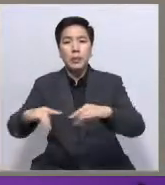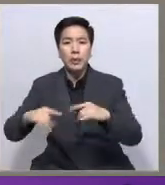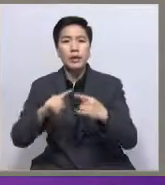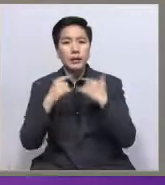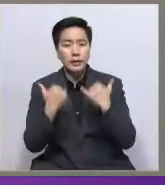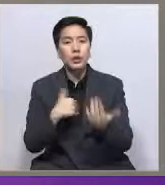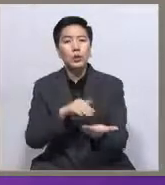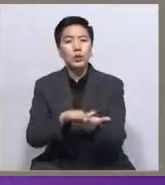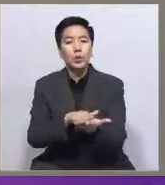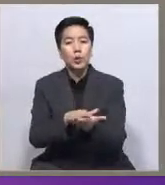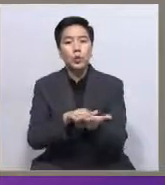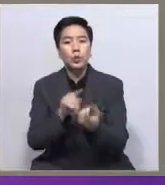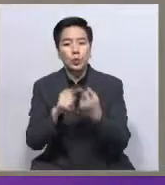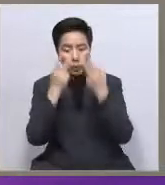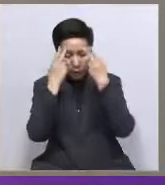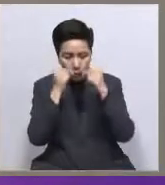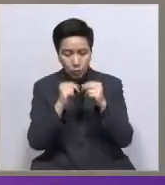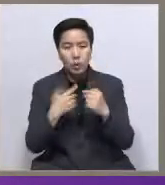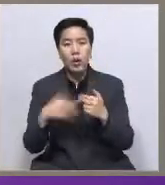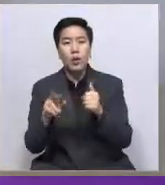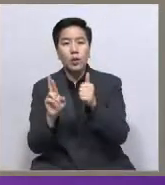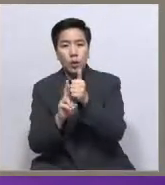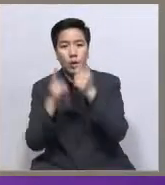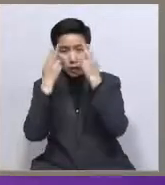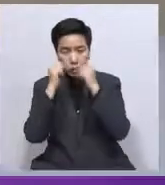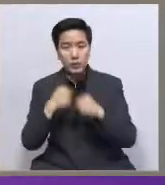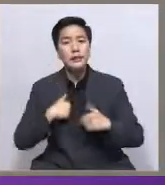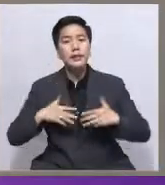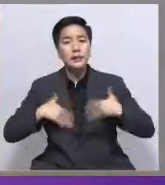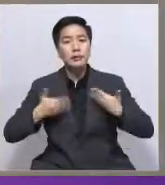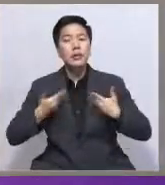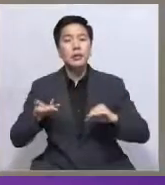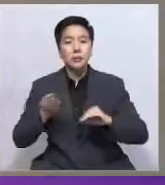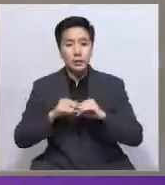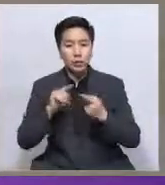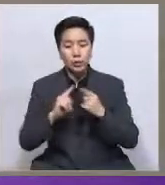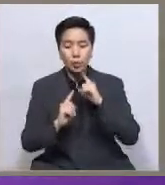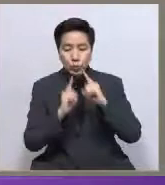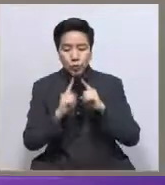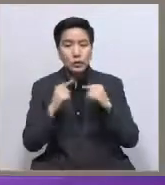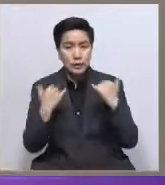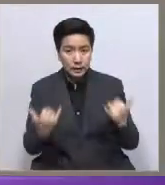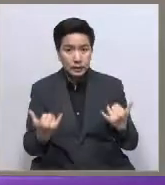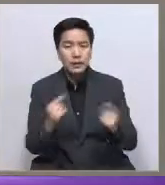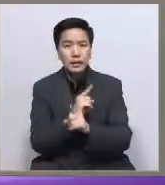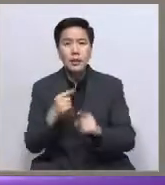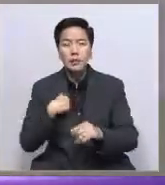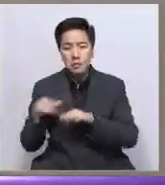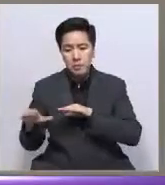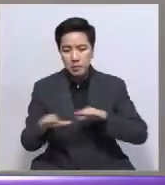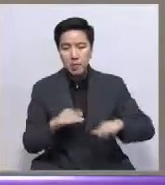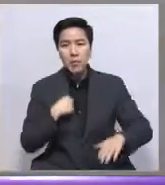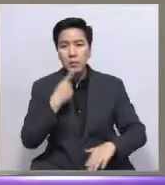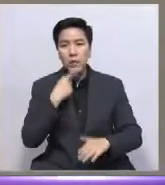ต่ก็จึงได้ขอโทษต่อนายกรัฐมนตรีและพลเอกประวิตรแล้วทั้งนี้รู้สึกสบายใจขึ้นหลังจากที่ได้มีการพูดคุยกันพร้อมยืนยัน